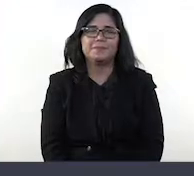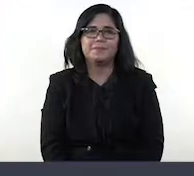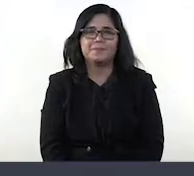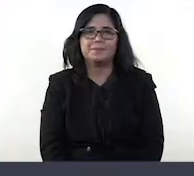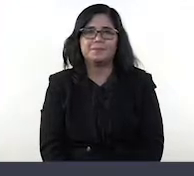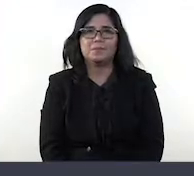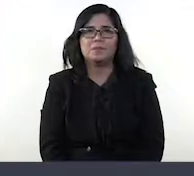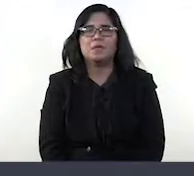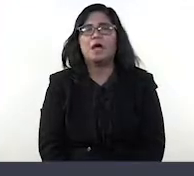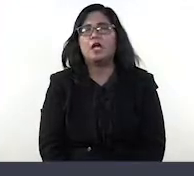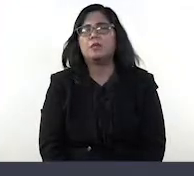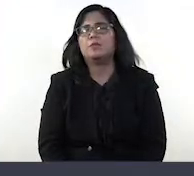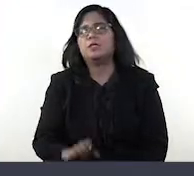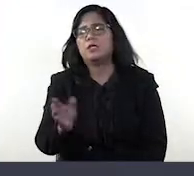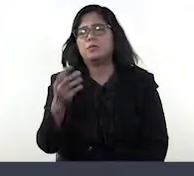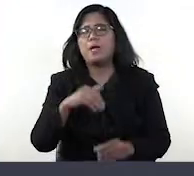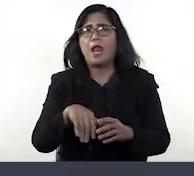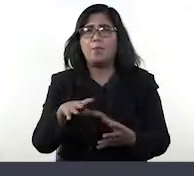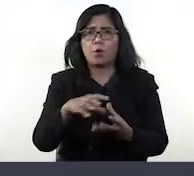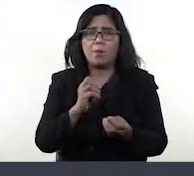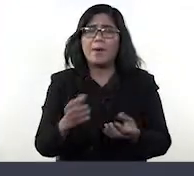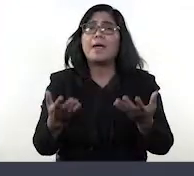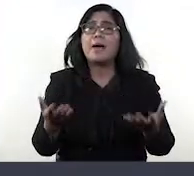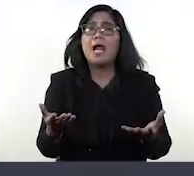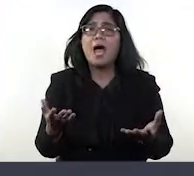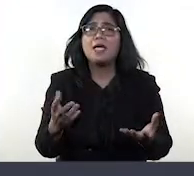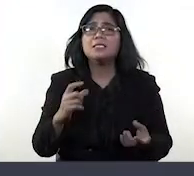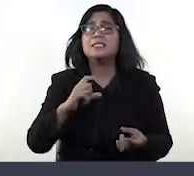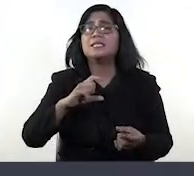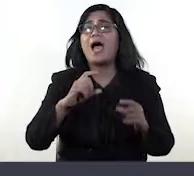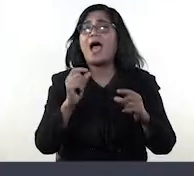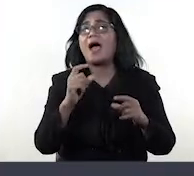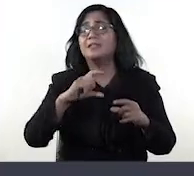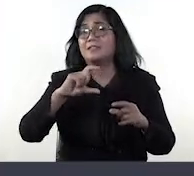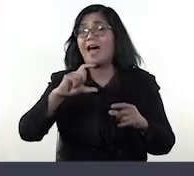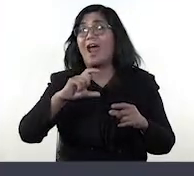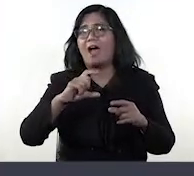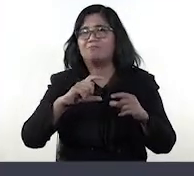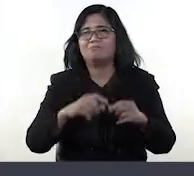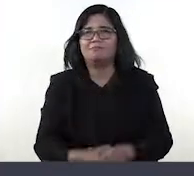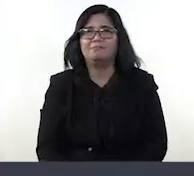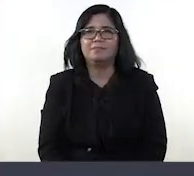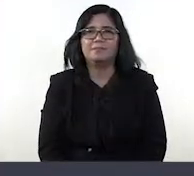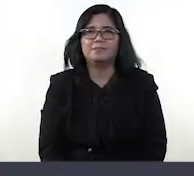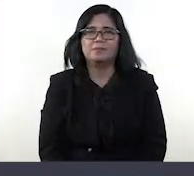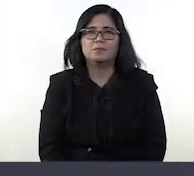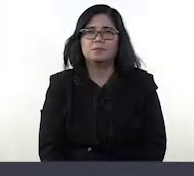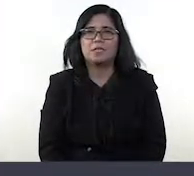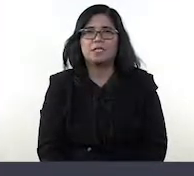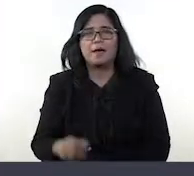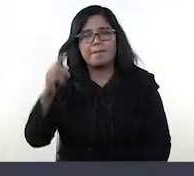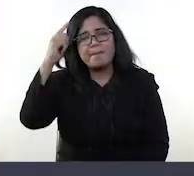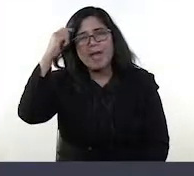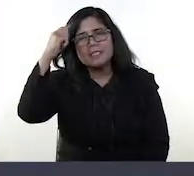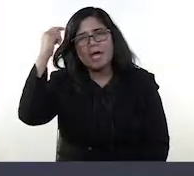jelas ya ada untuk hidup dalam roh Bagaimana sebagai bisa hidup dalam Roh iya kita belajar